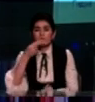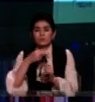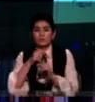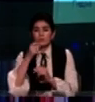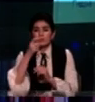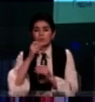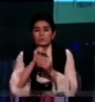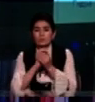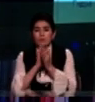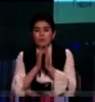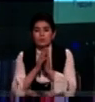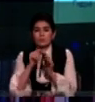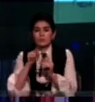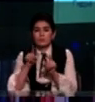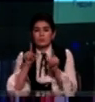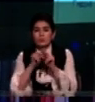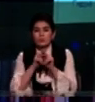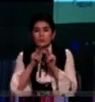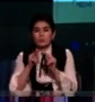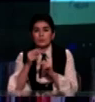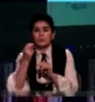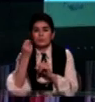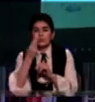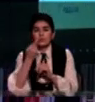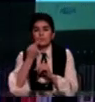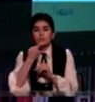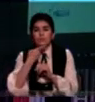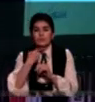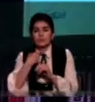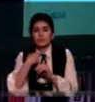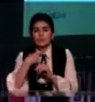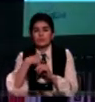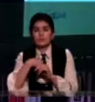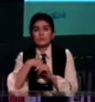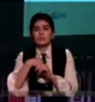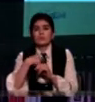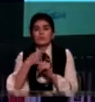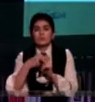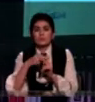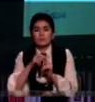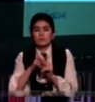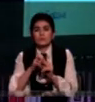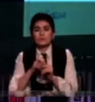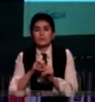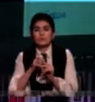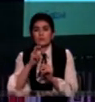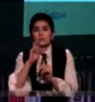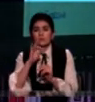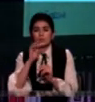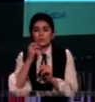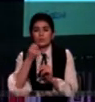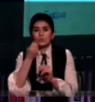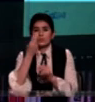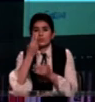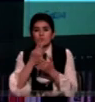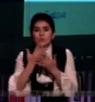черви, то есть располагается здесь у нас надглоточные, подглоточные нервные узлы и брюшной.